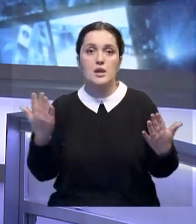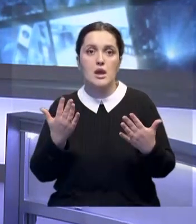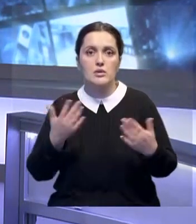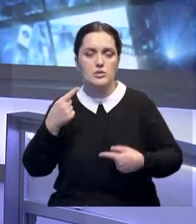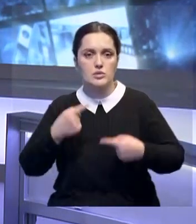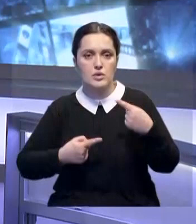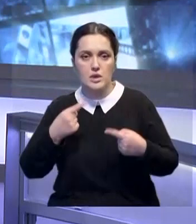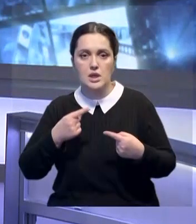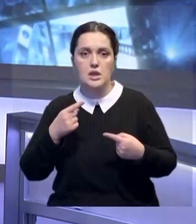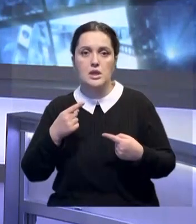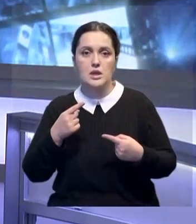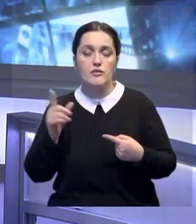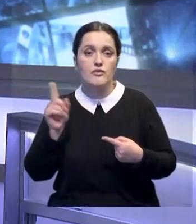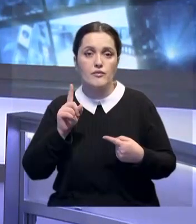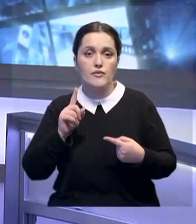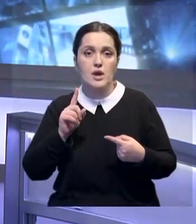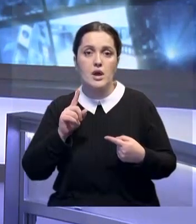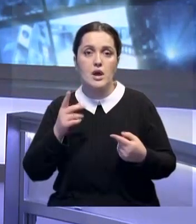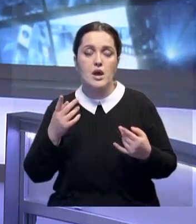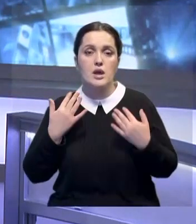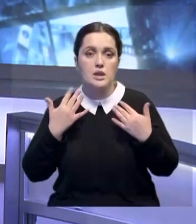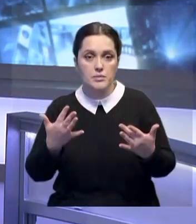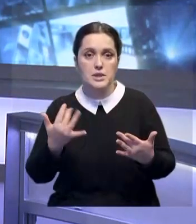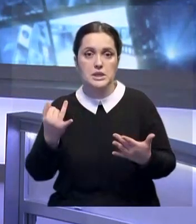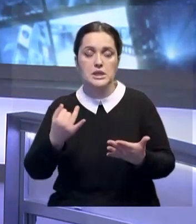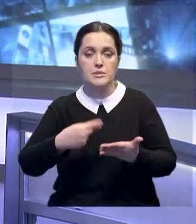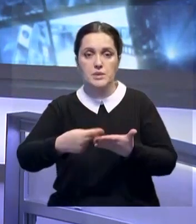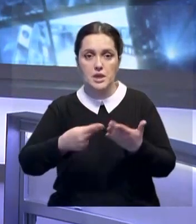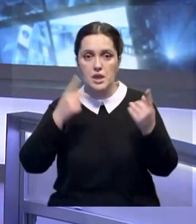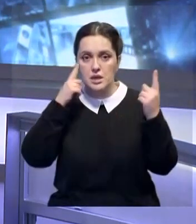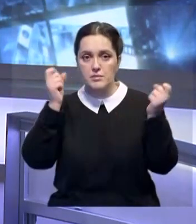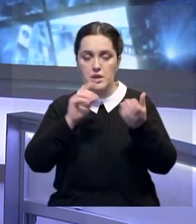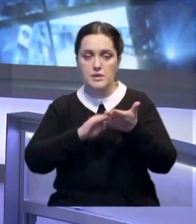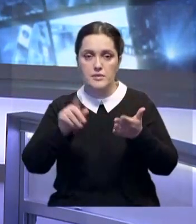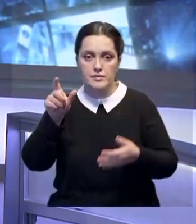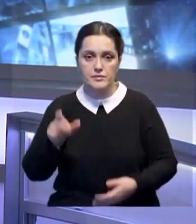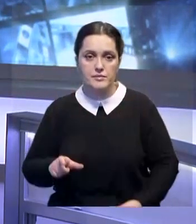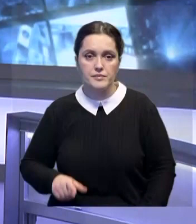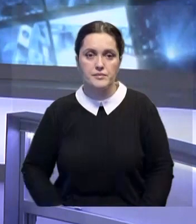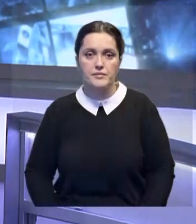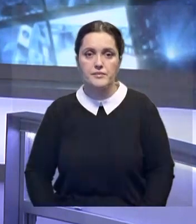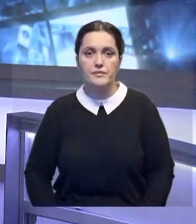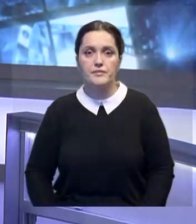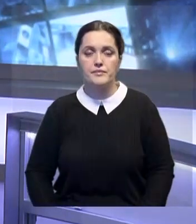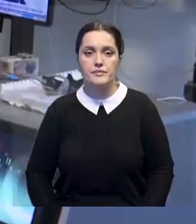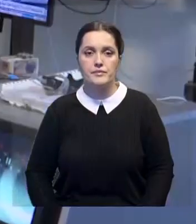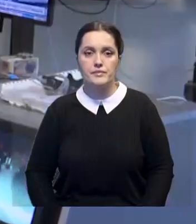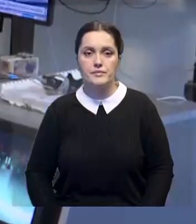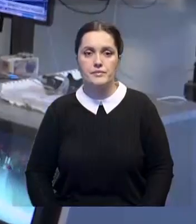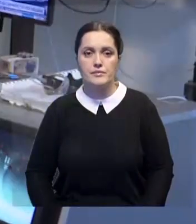вызвали дискуссии в обществе и чем в целом обусловлена необходимость их принятия, разбиралась Анелия Дельхаза.